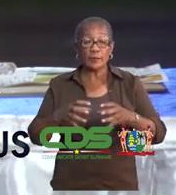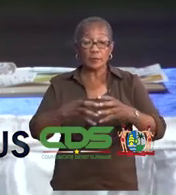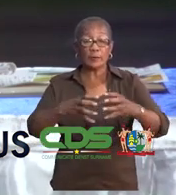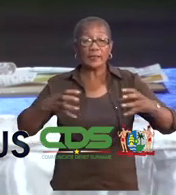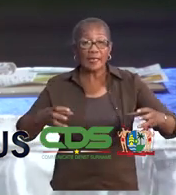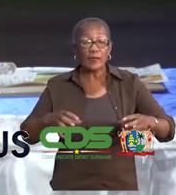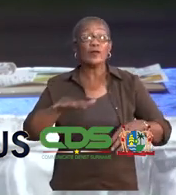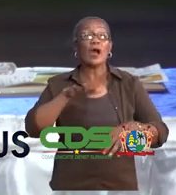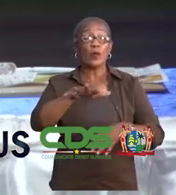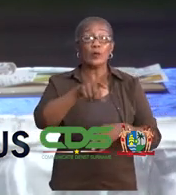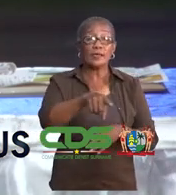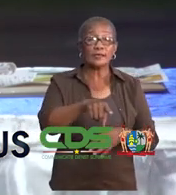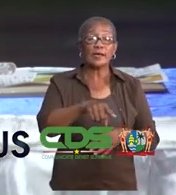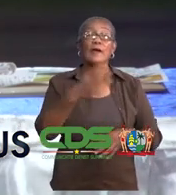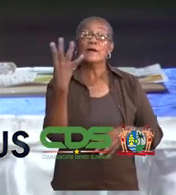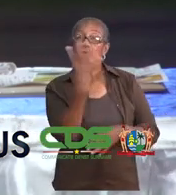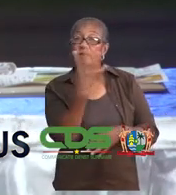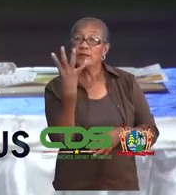zullen zijn.